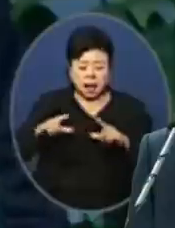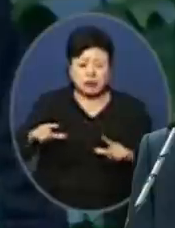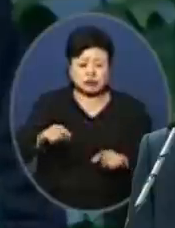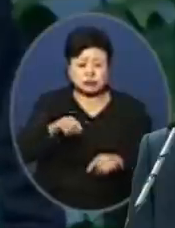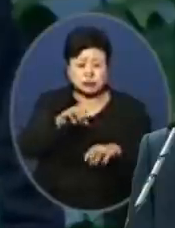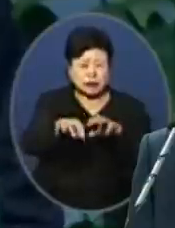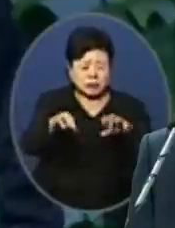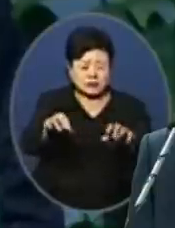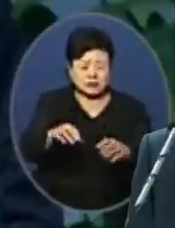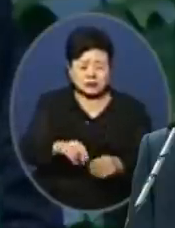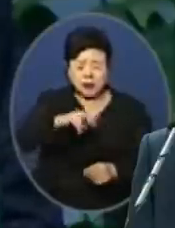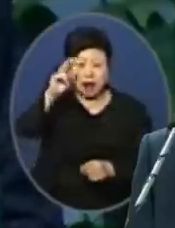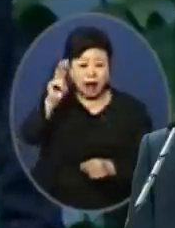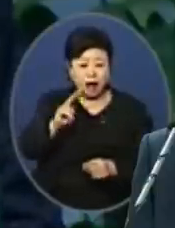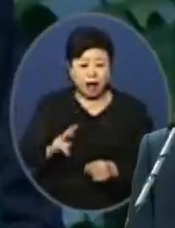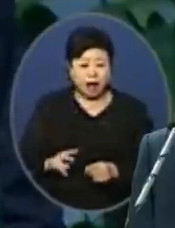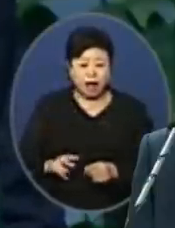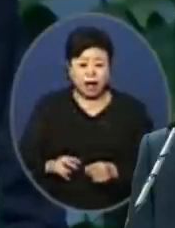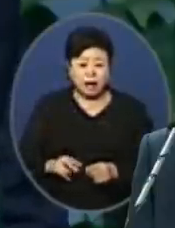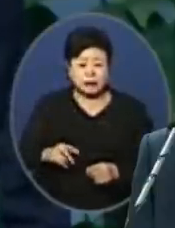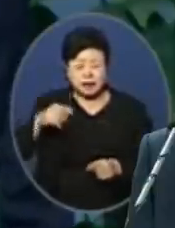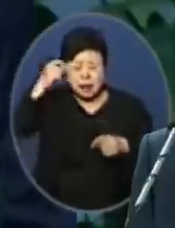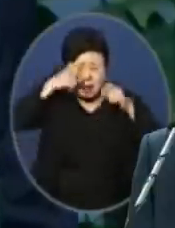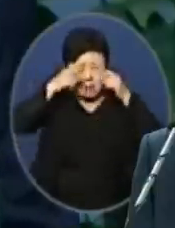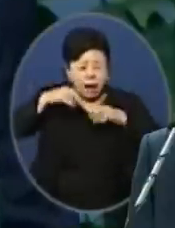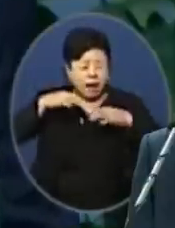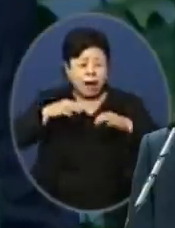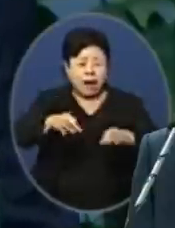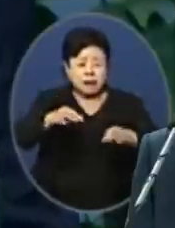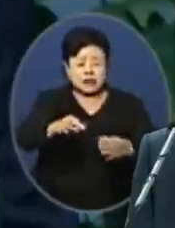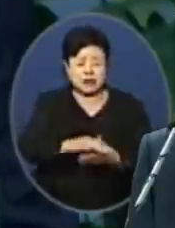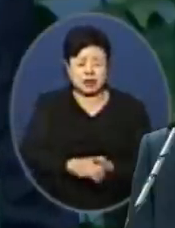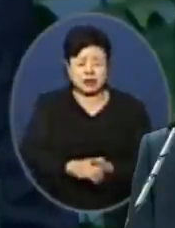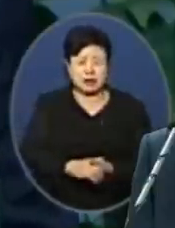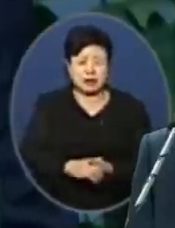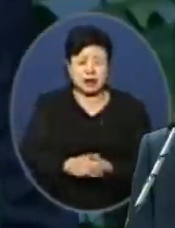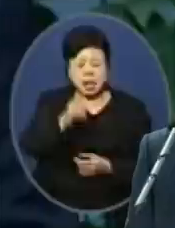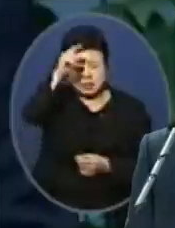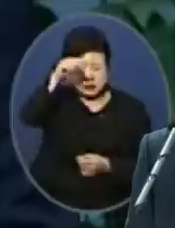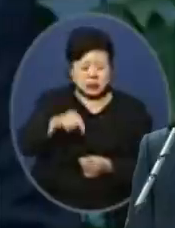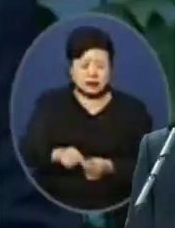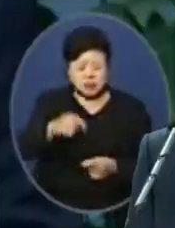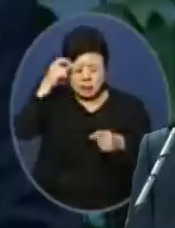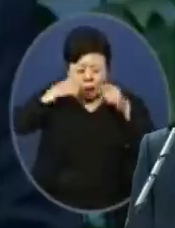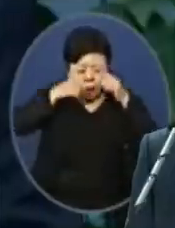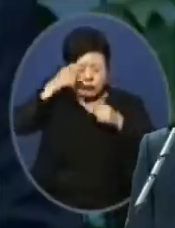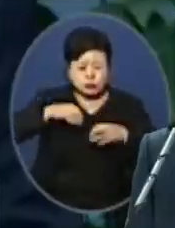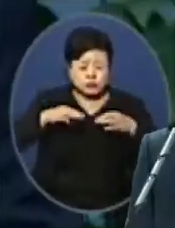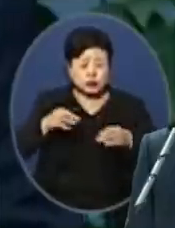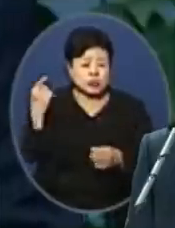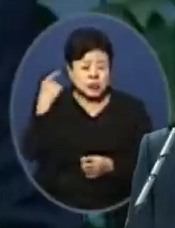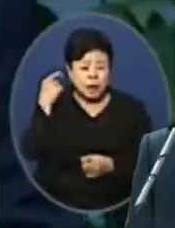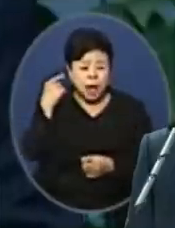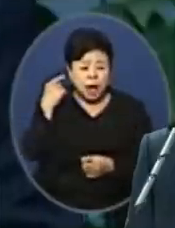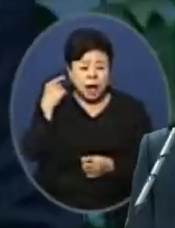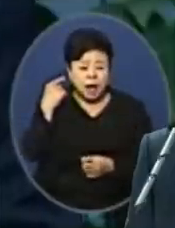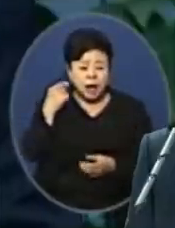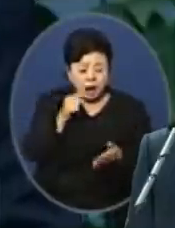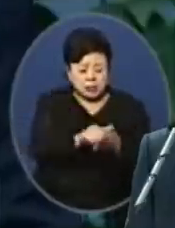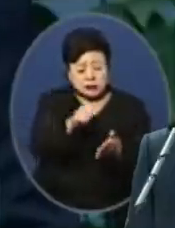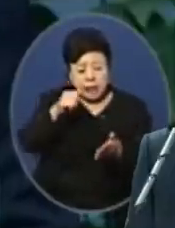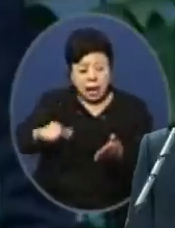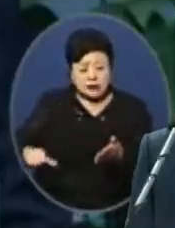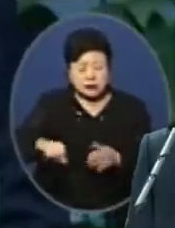천지에 갑자기 울음소리가 천지를 진동했습니다. 말 같은